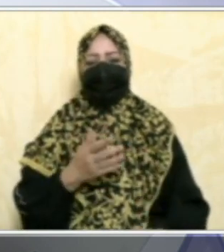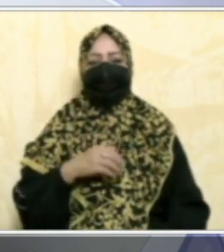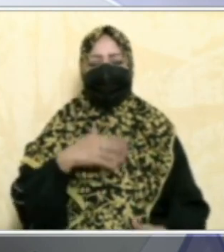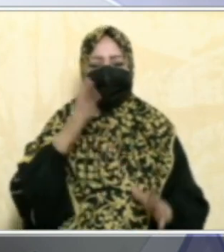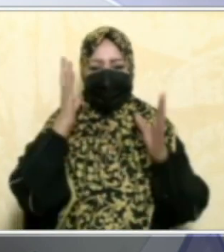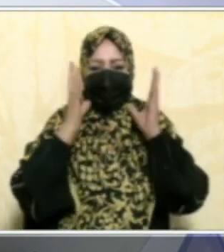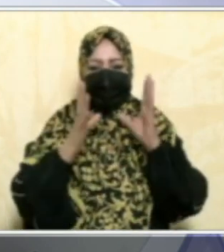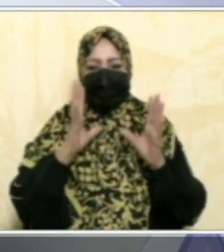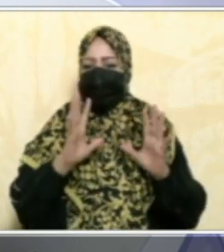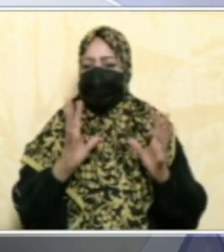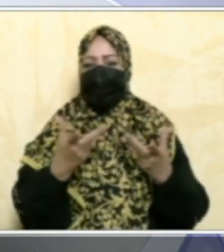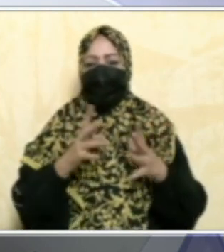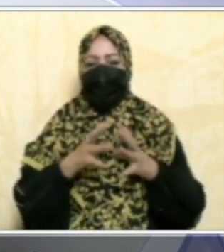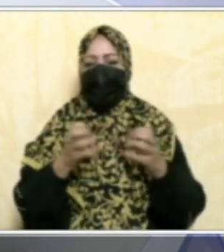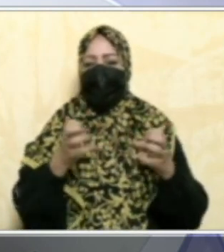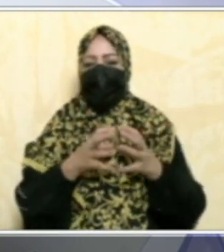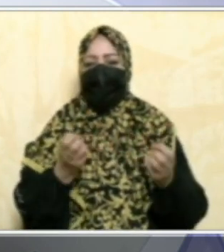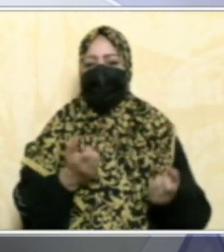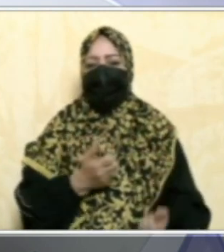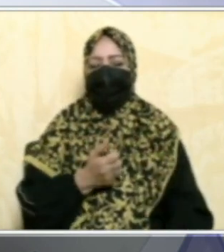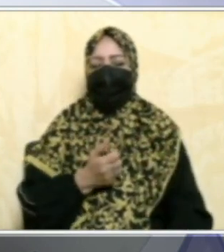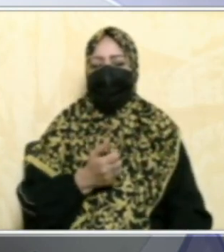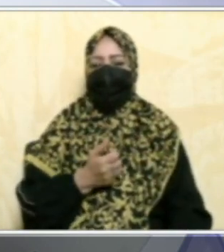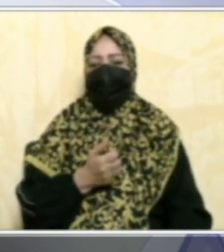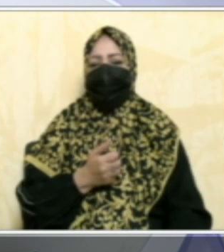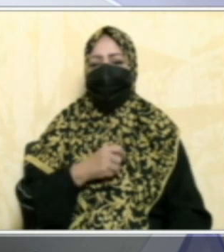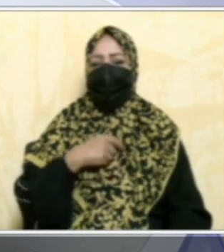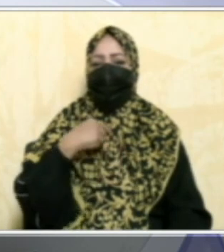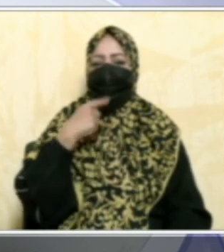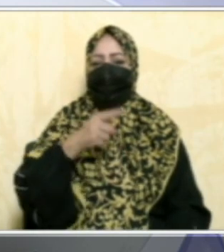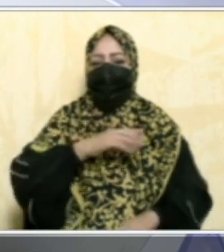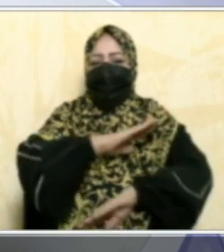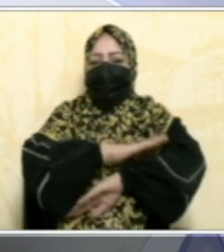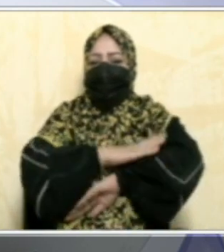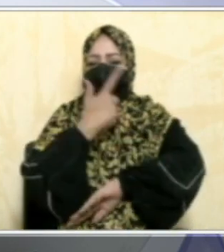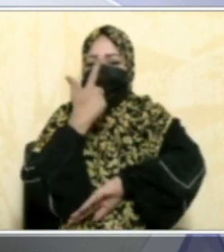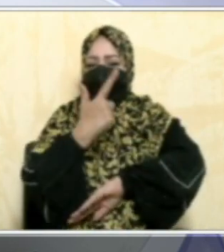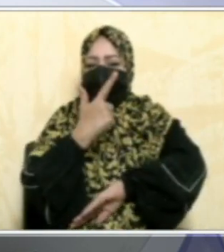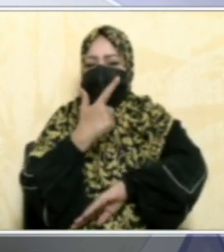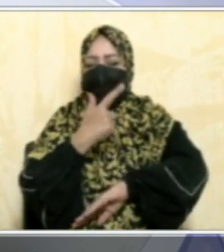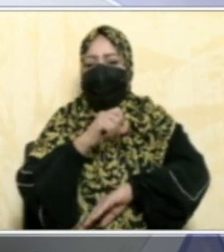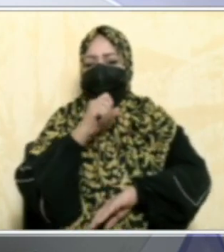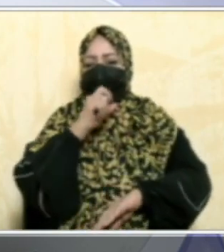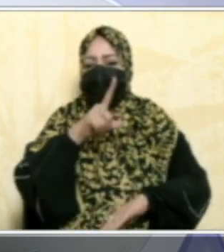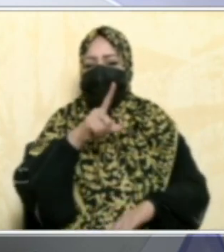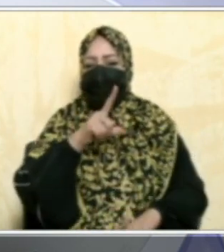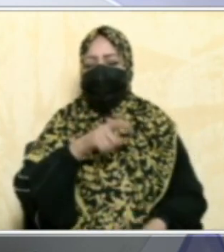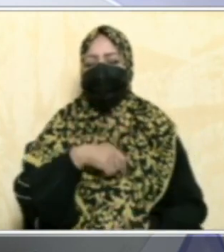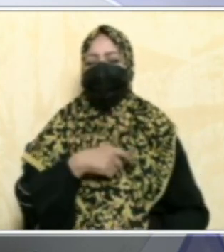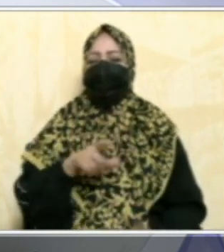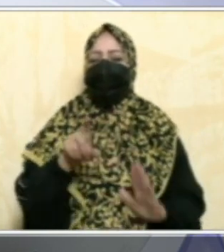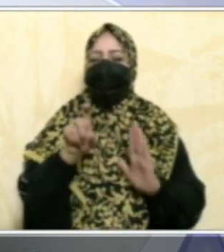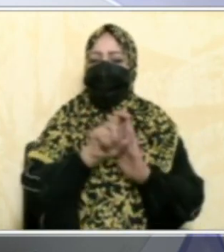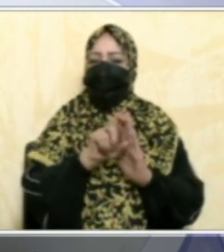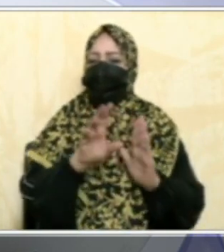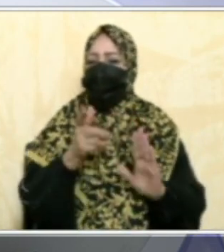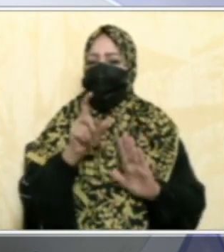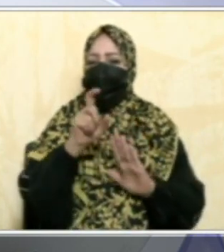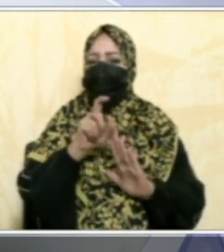هل يقرأها فاتحة وسورة جار ولا فاتحة بس؟ في خلاف بين العلماء، لكن مذهبنا المالكي يجب عليه أن